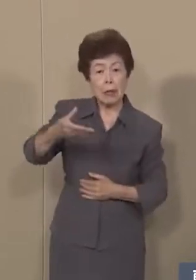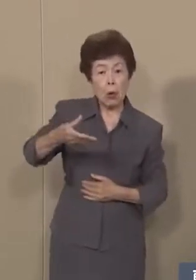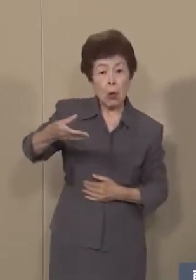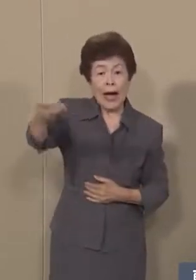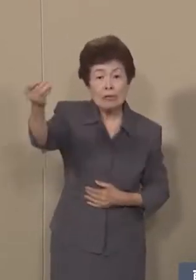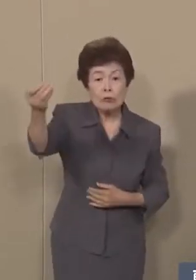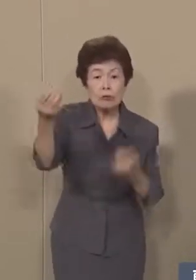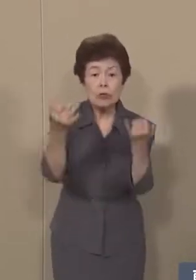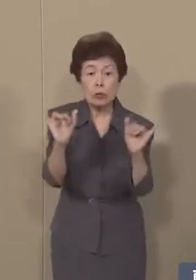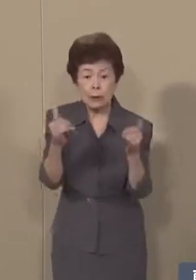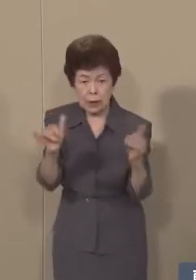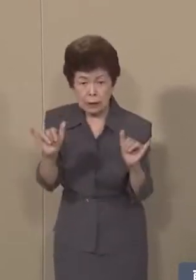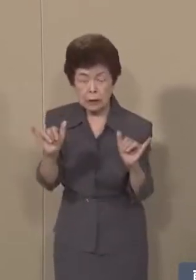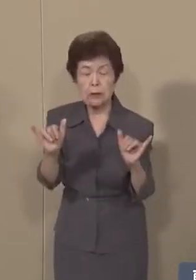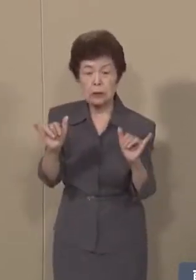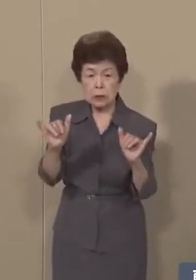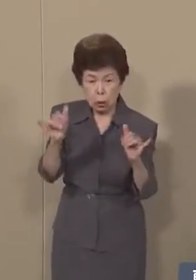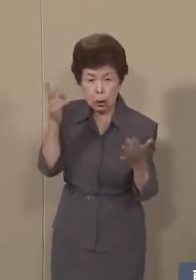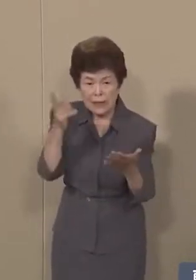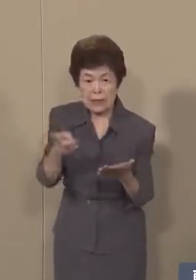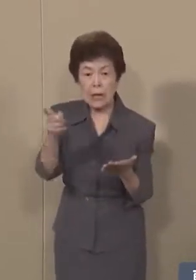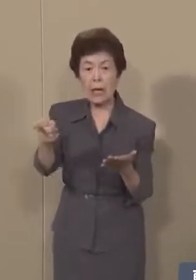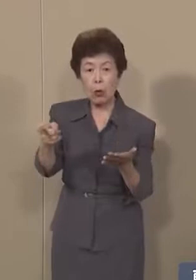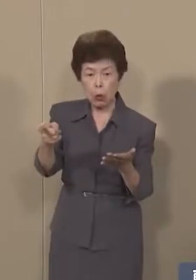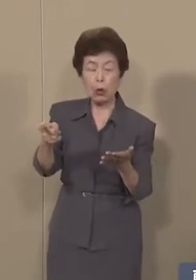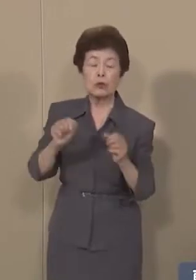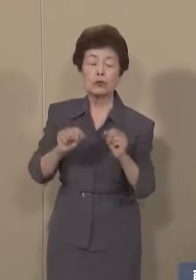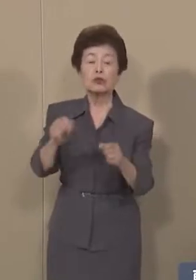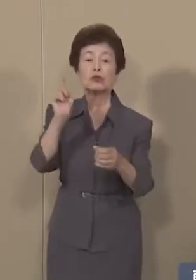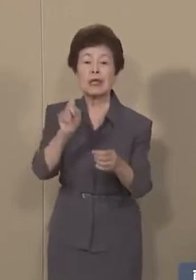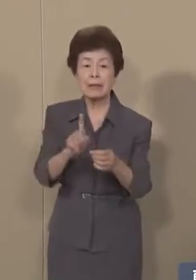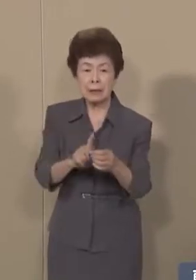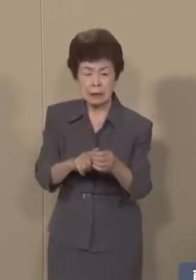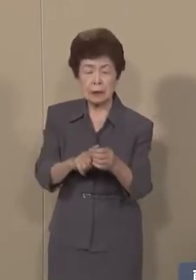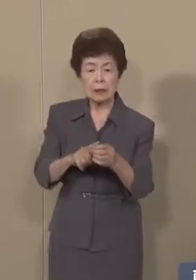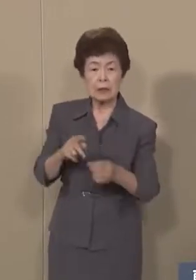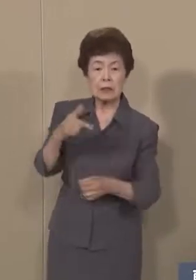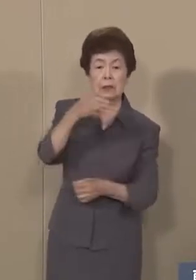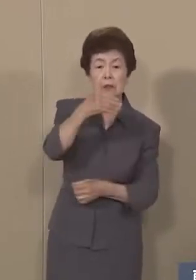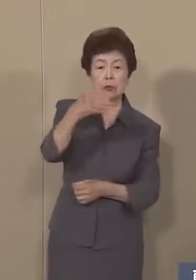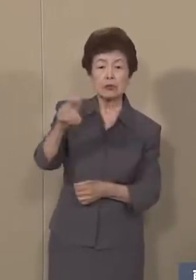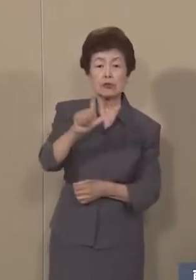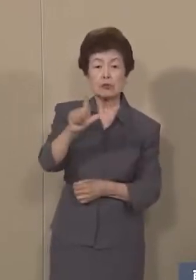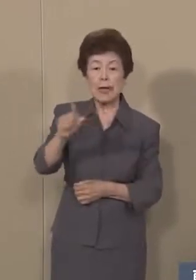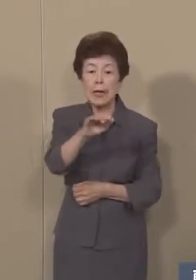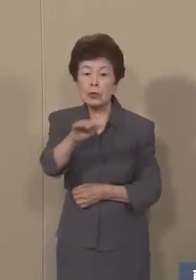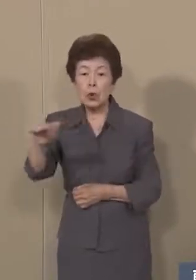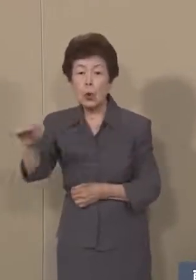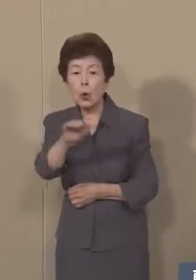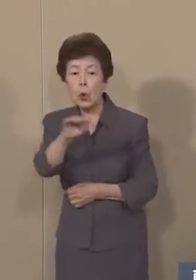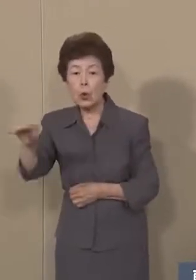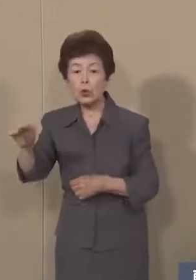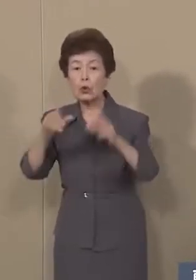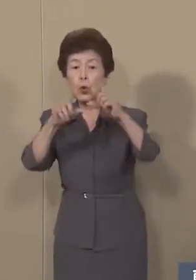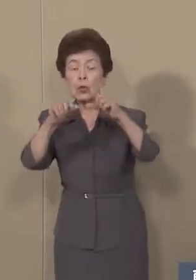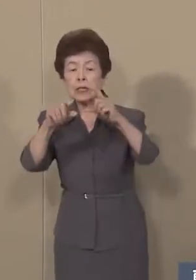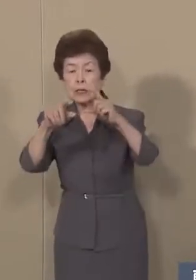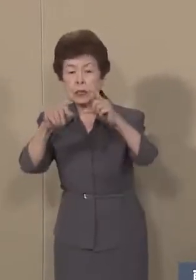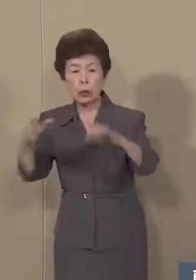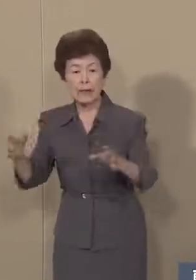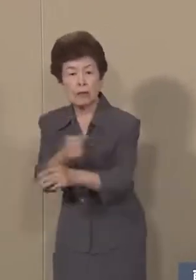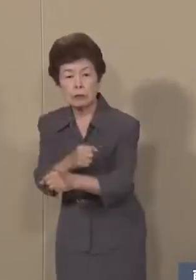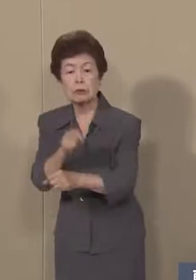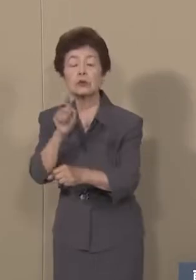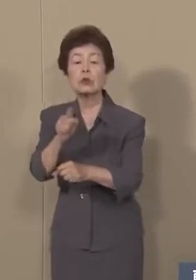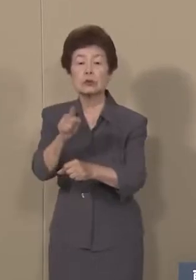規制をやるためにグレーゾーン金利を撤廃するという貸金業